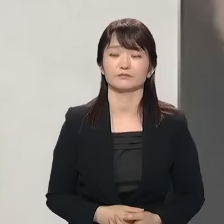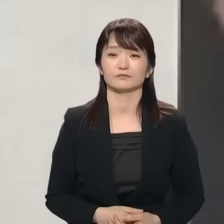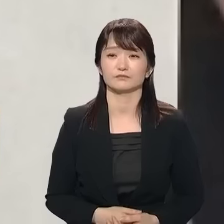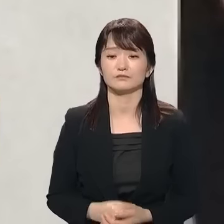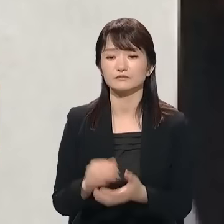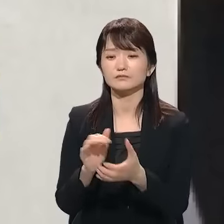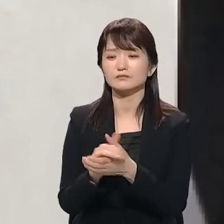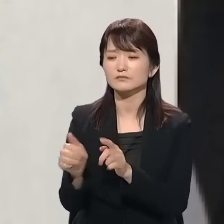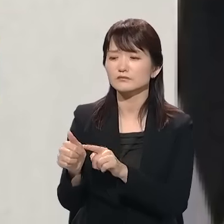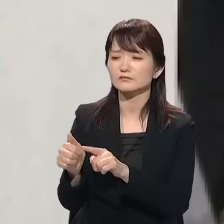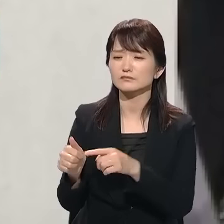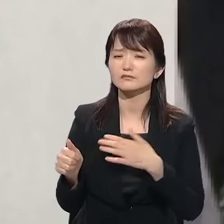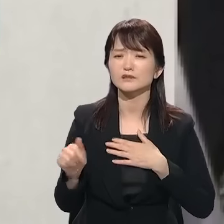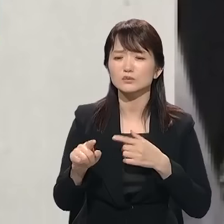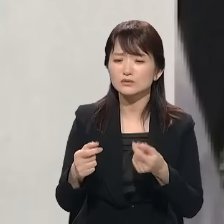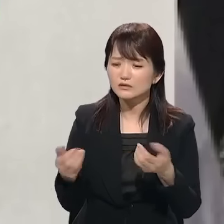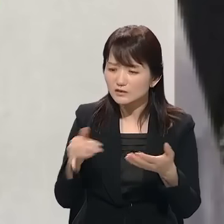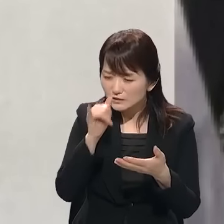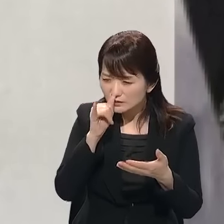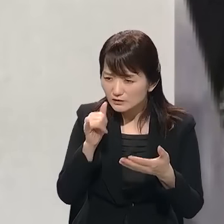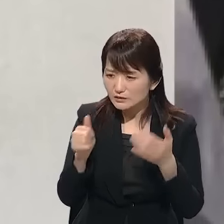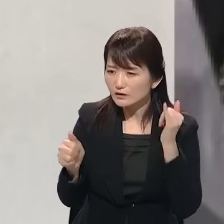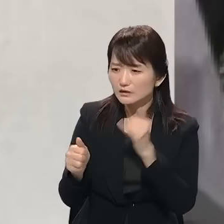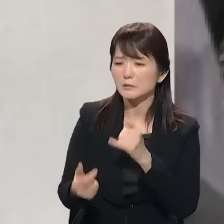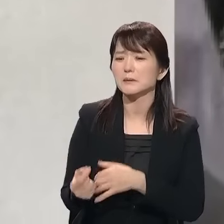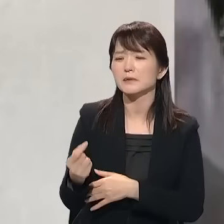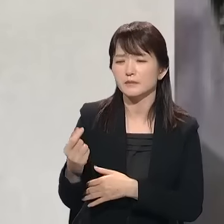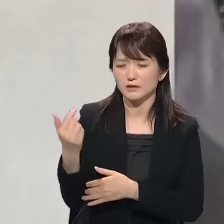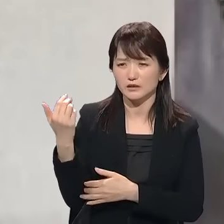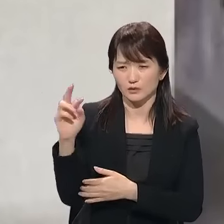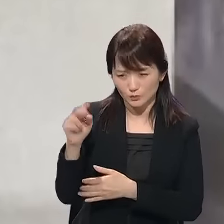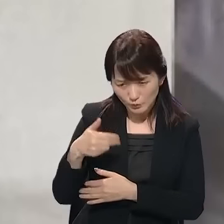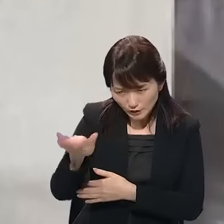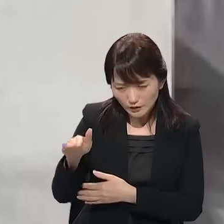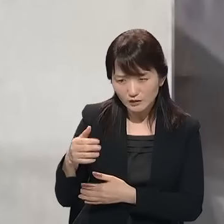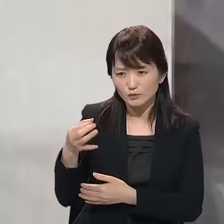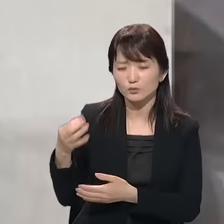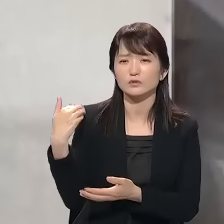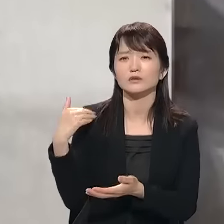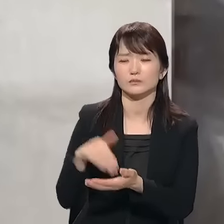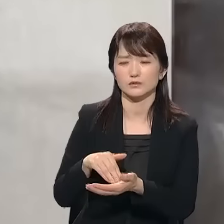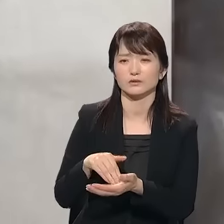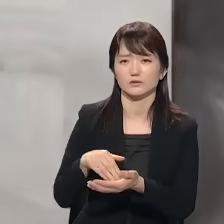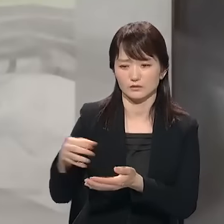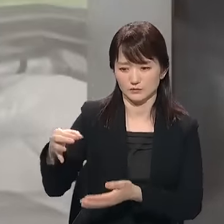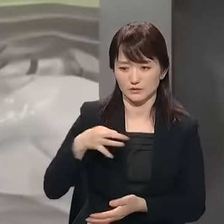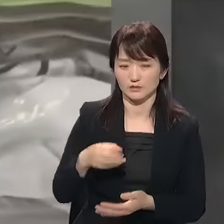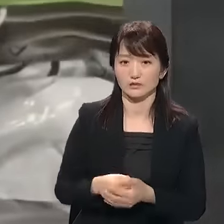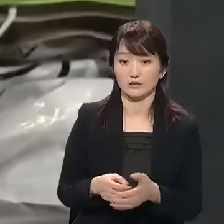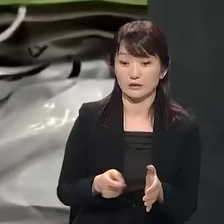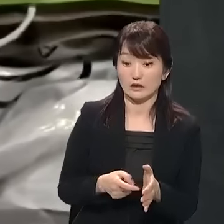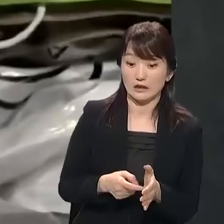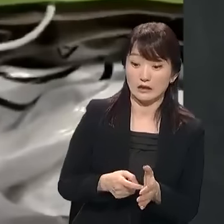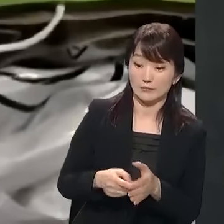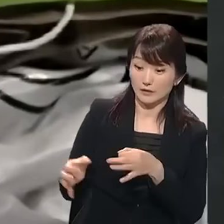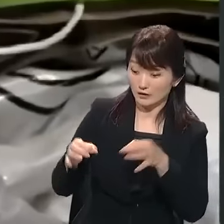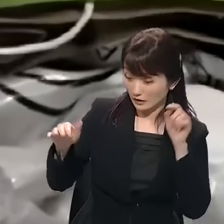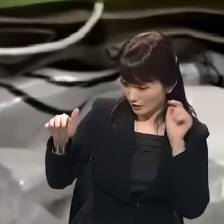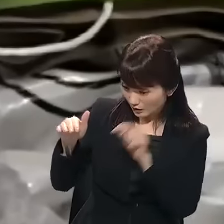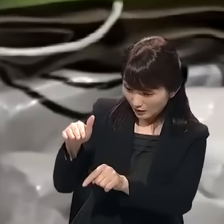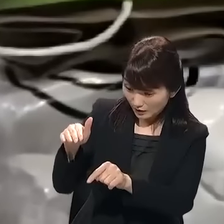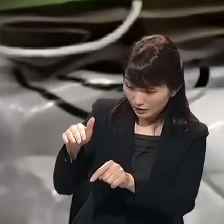친구한테 나 이런 일이 있었다 그랬더니 빨리 가서 환불 받아라. 그러고 이 친구가 이제 조언을 해줬어요. 그래서 부랴부랴 환불을 하러